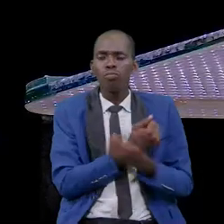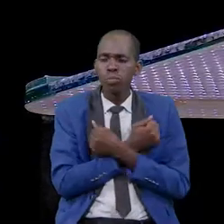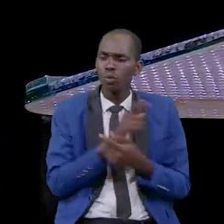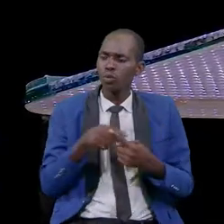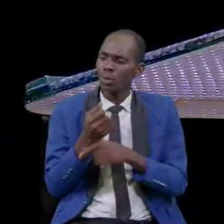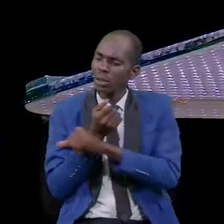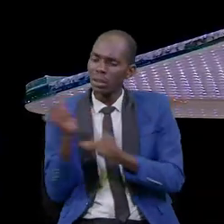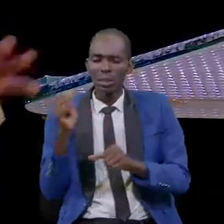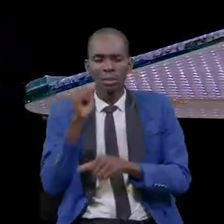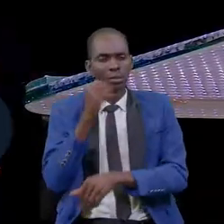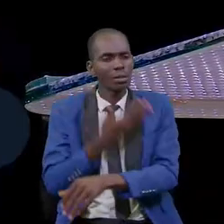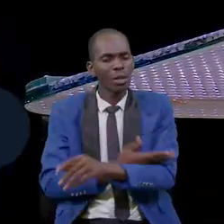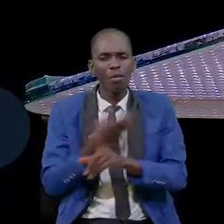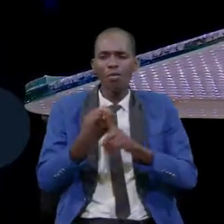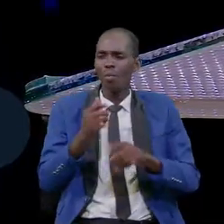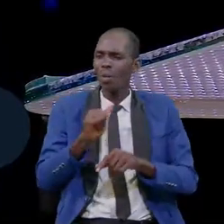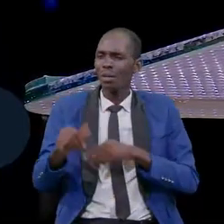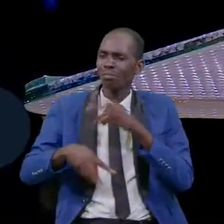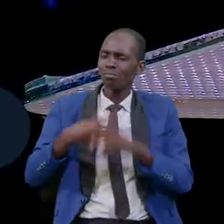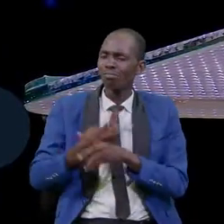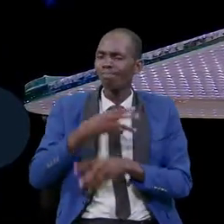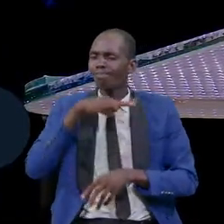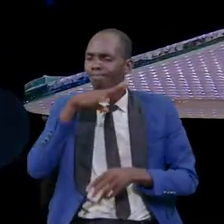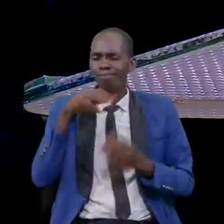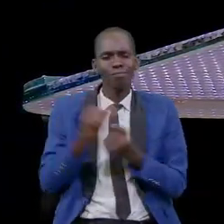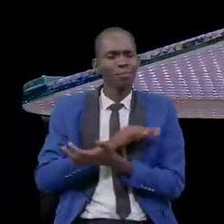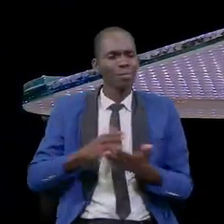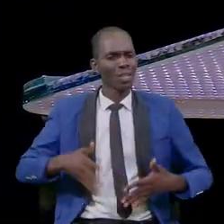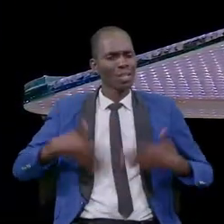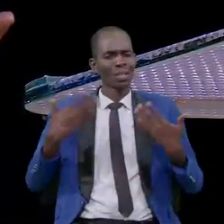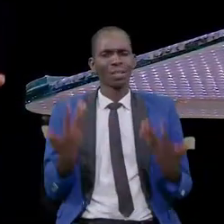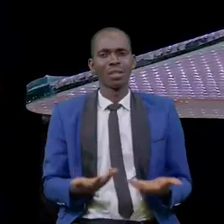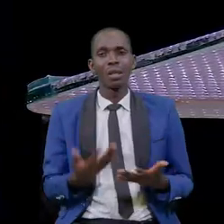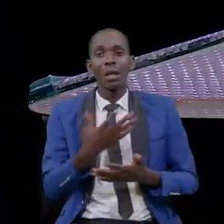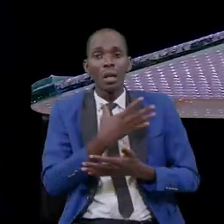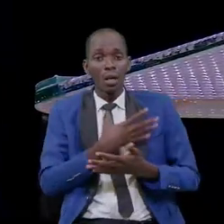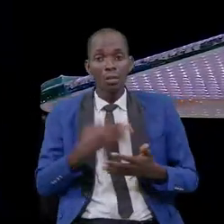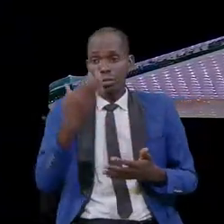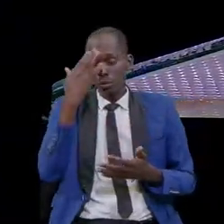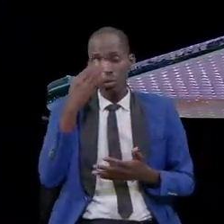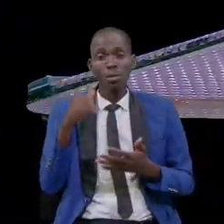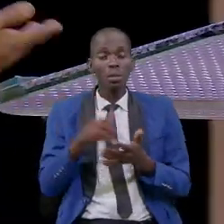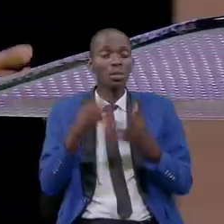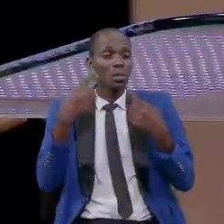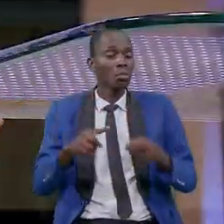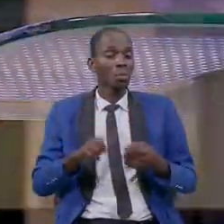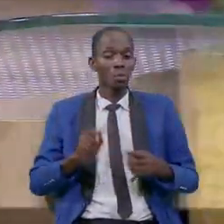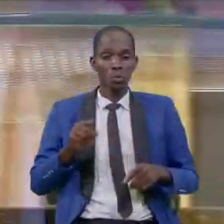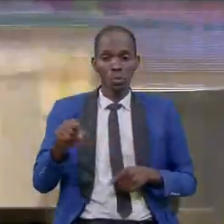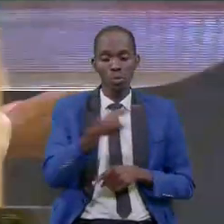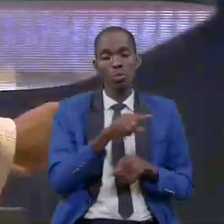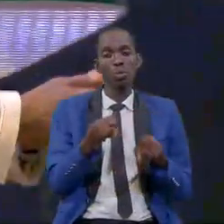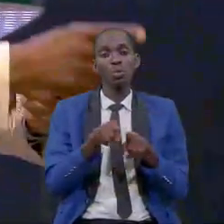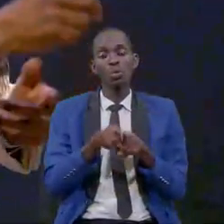son papa qui veut la secourir de la main d'une vie sale, pourrie. On nous